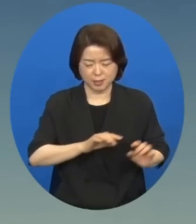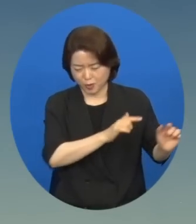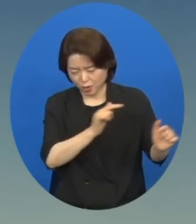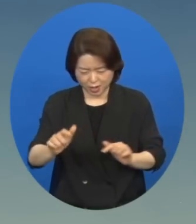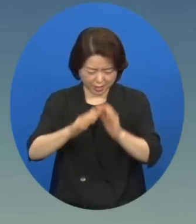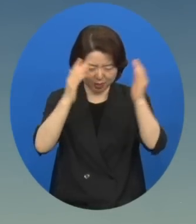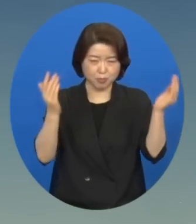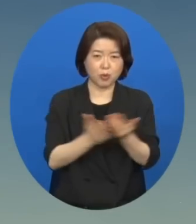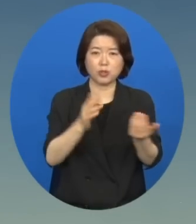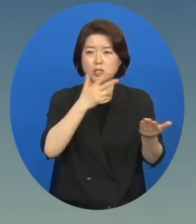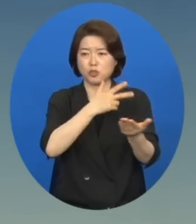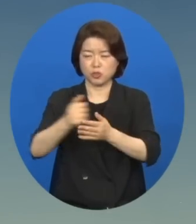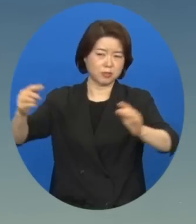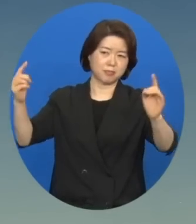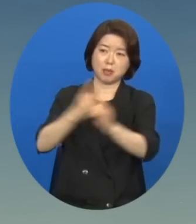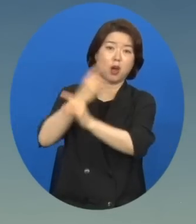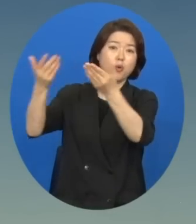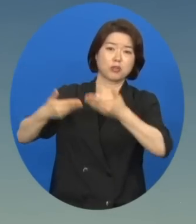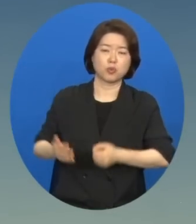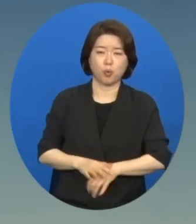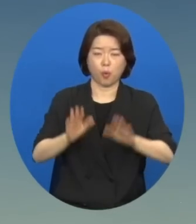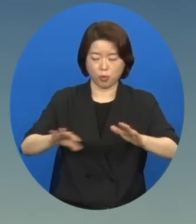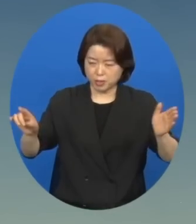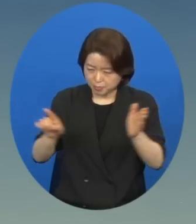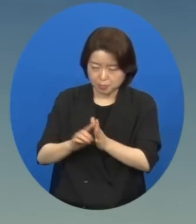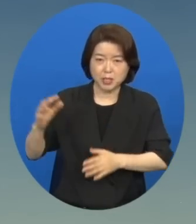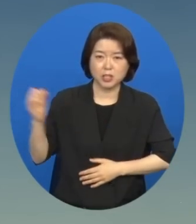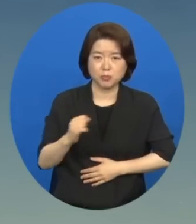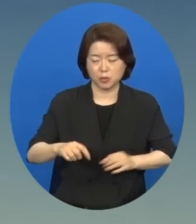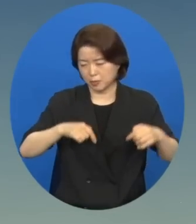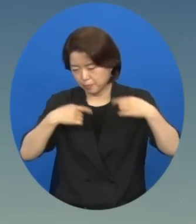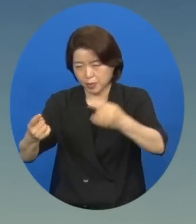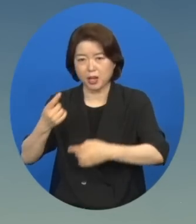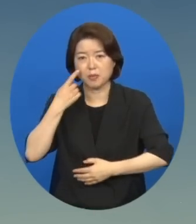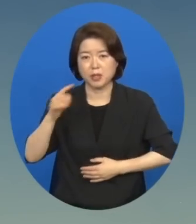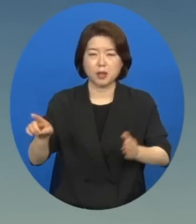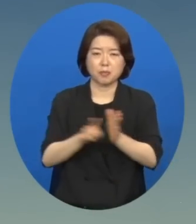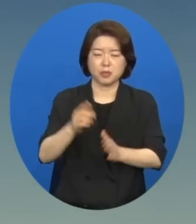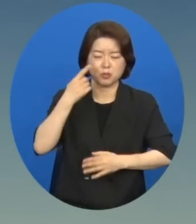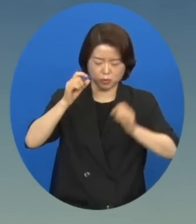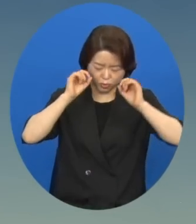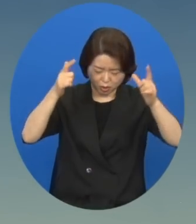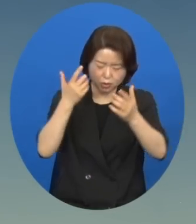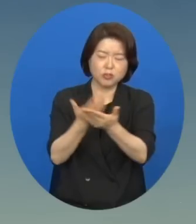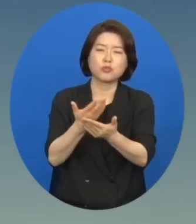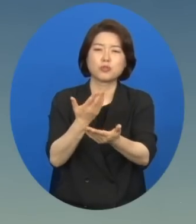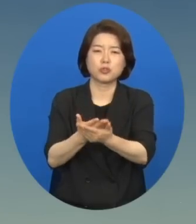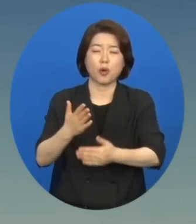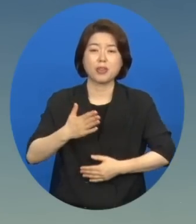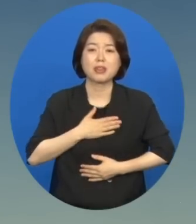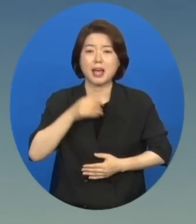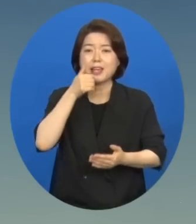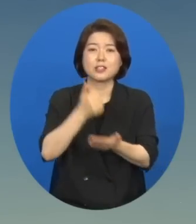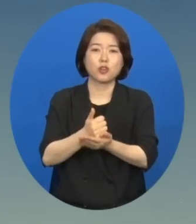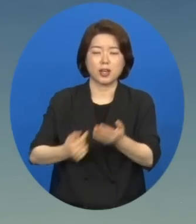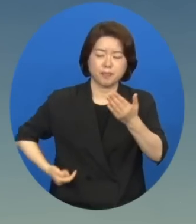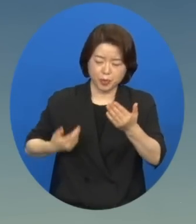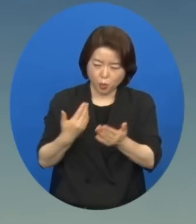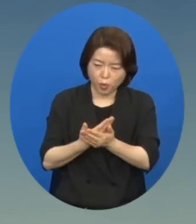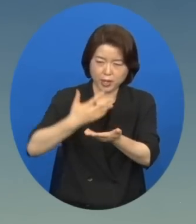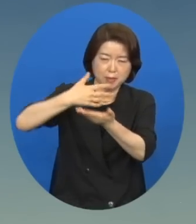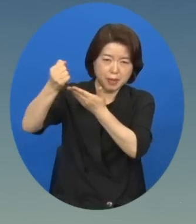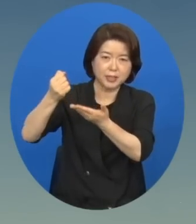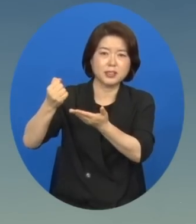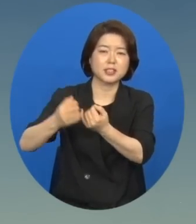것 주님이 바꾸세요. 이 시간 믿음으로 나아갑시다. 믿음의 눈을 열어주십시오. 나의 죄를 회개를